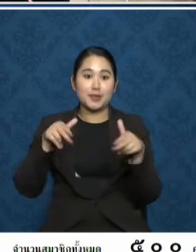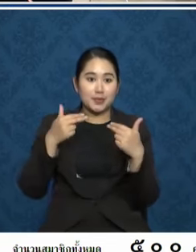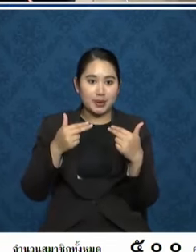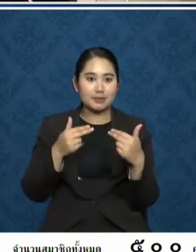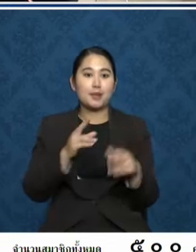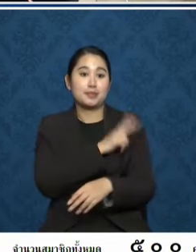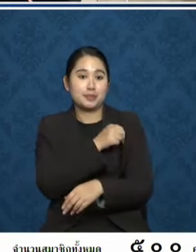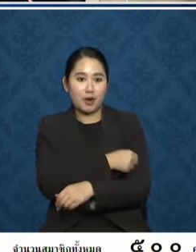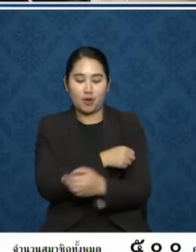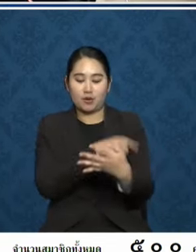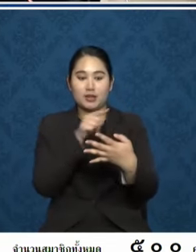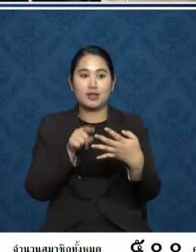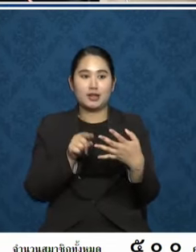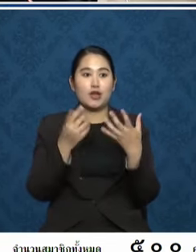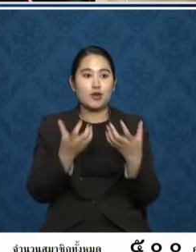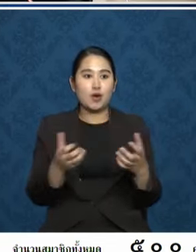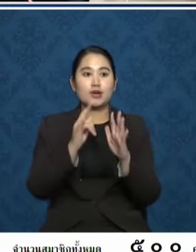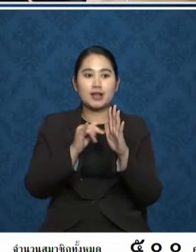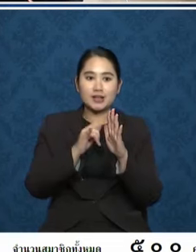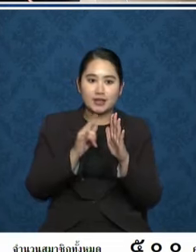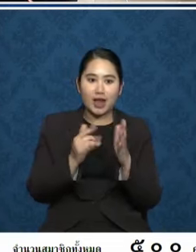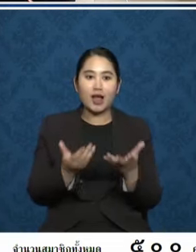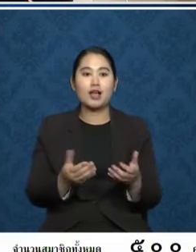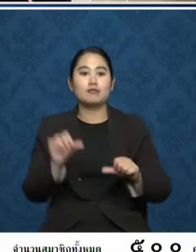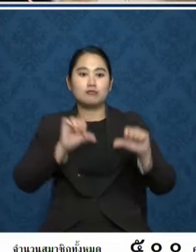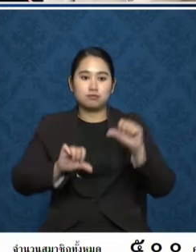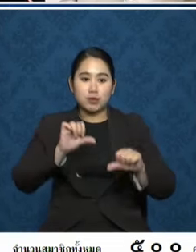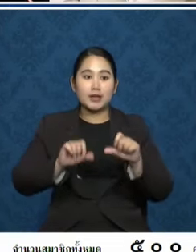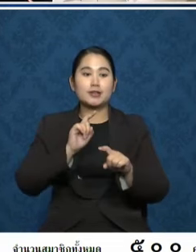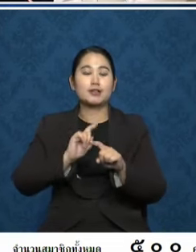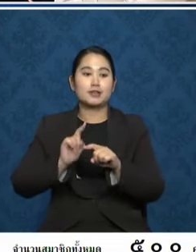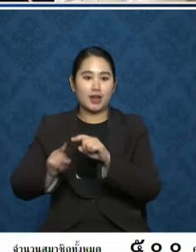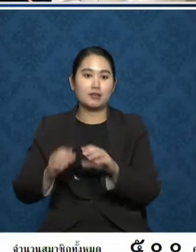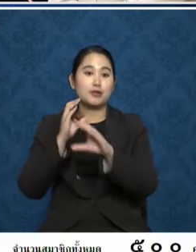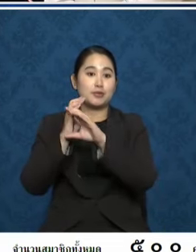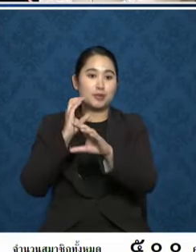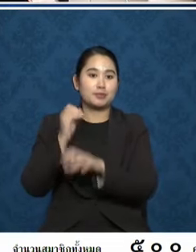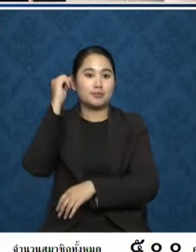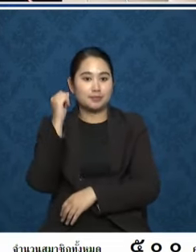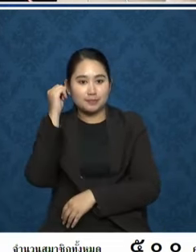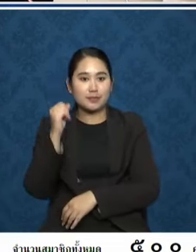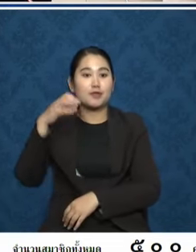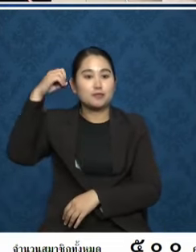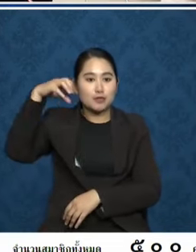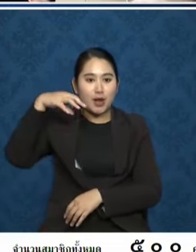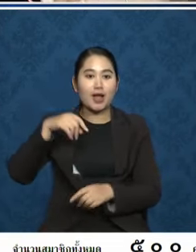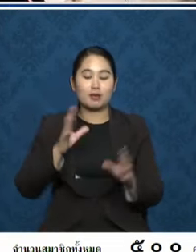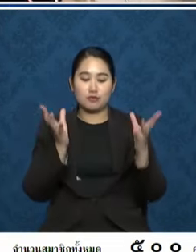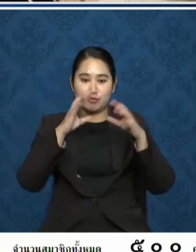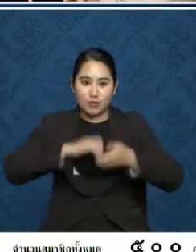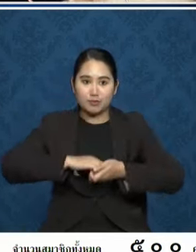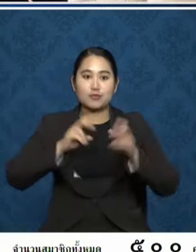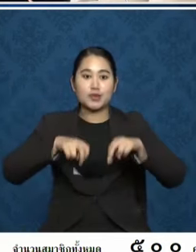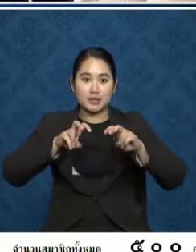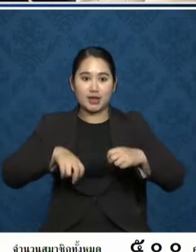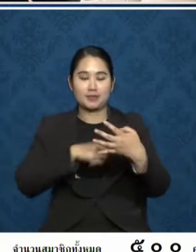ในดพลังงานวัสดุและเคมีชีวภาพนะครับเช่น รถโดยสารไฟ้าจากองความรู้ นักวิจัยไยที่ร่พัาโดเอกช